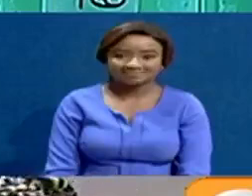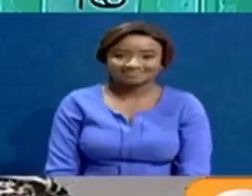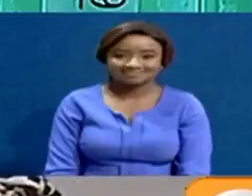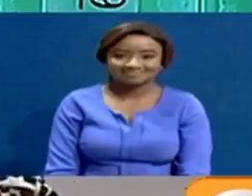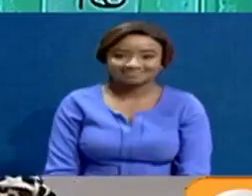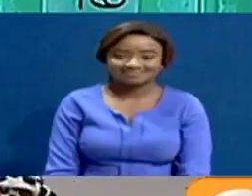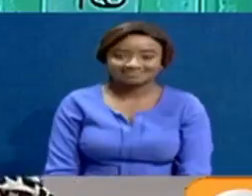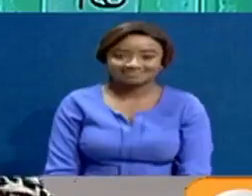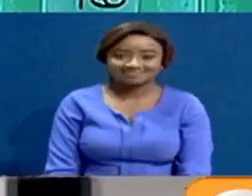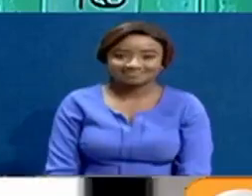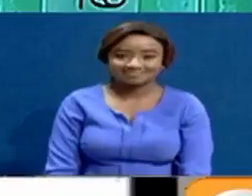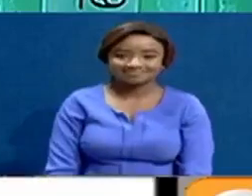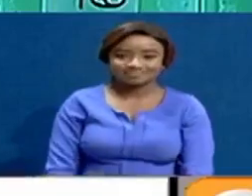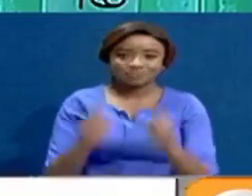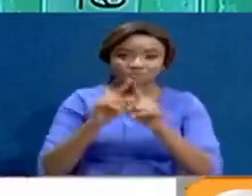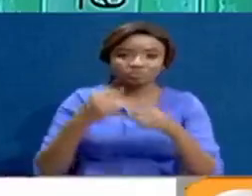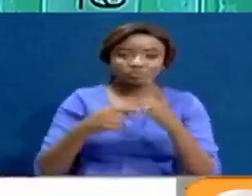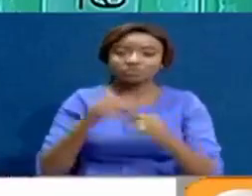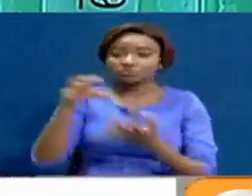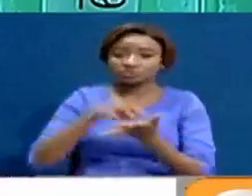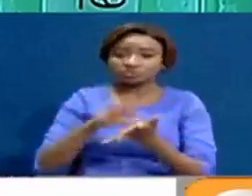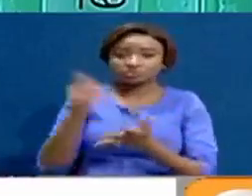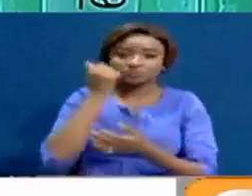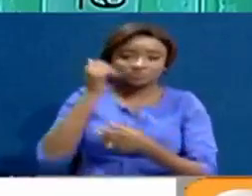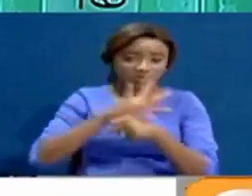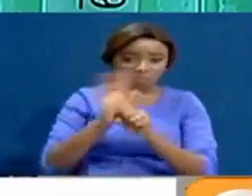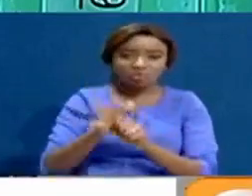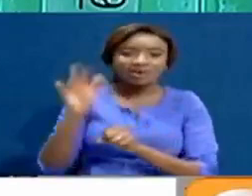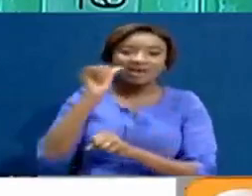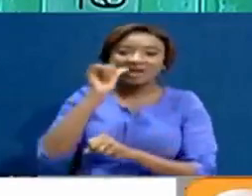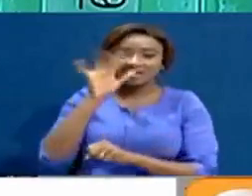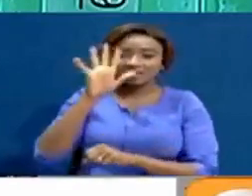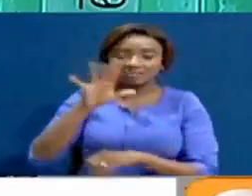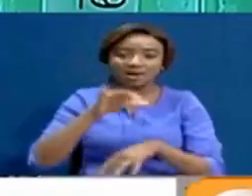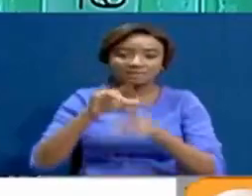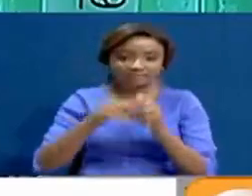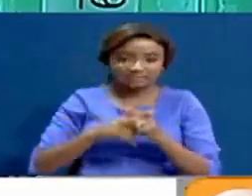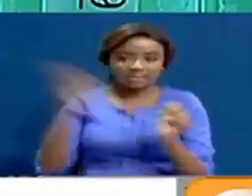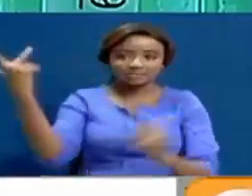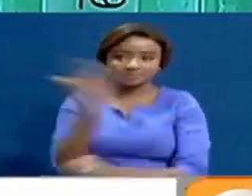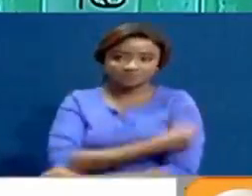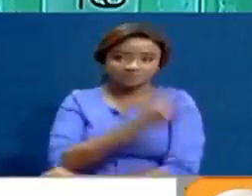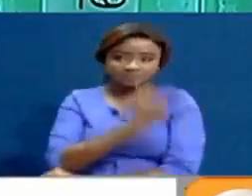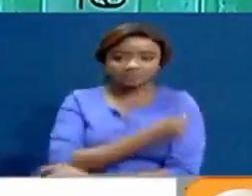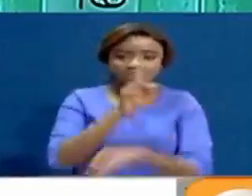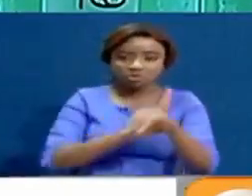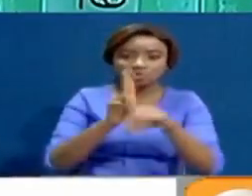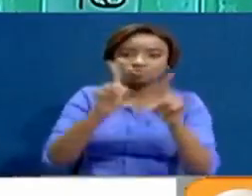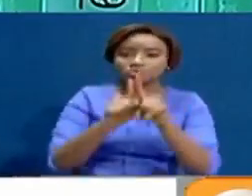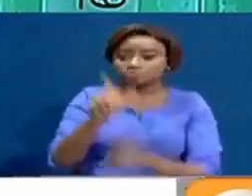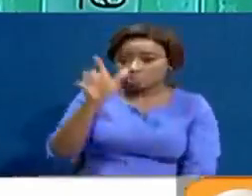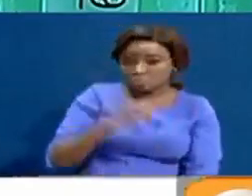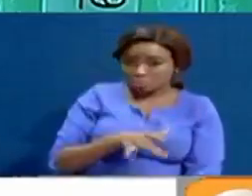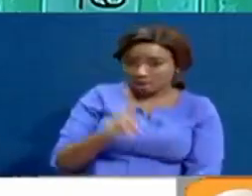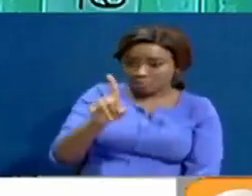Na tukiwa bado katika suala hilo la corona, ni kwamba Uingereza imeanza matumizi ya chanjo ya COVID-19, huku mwanamke